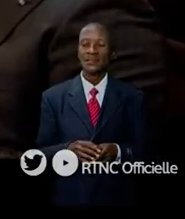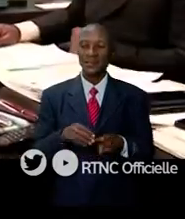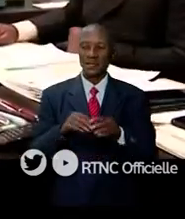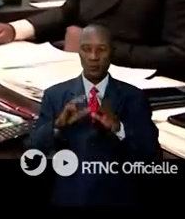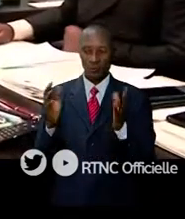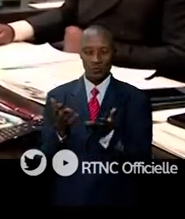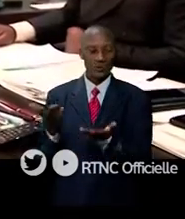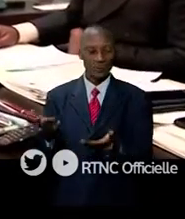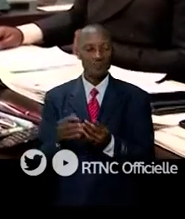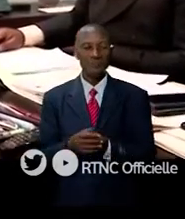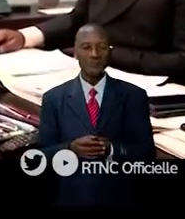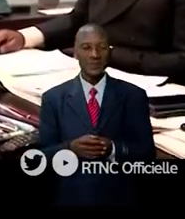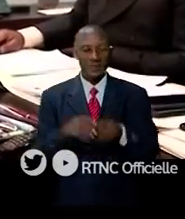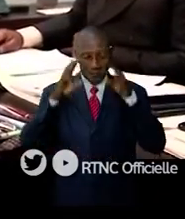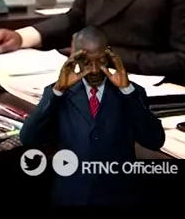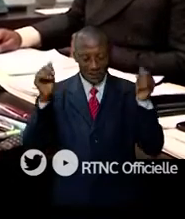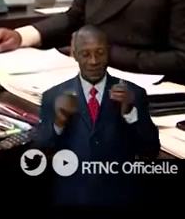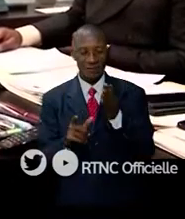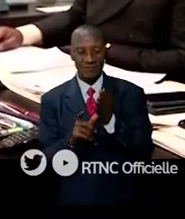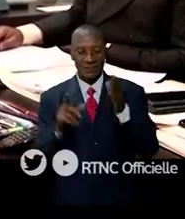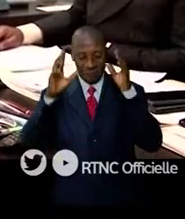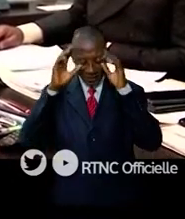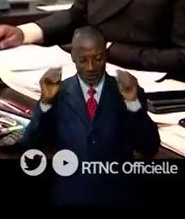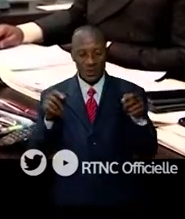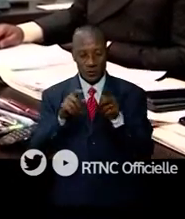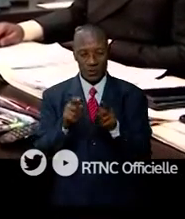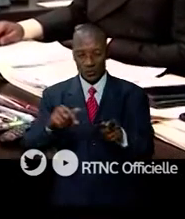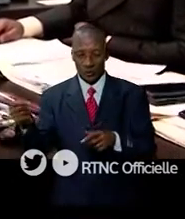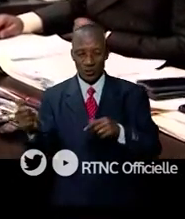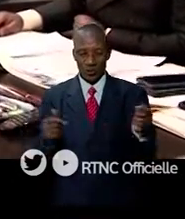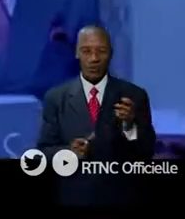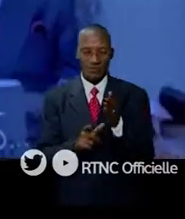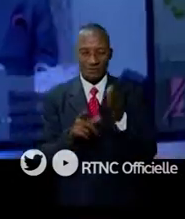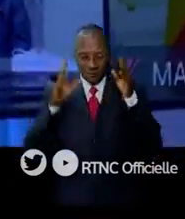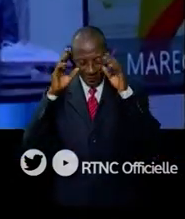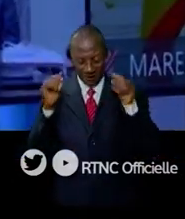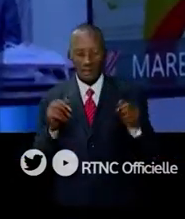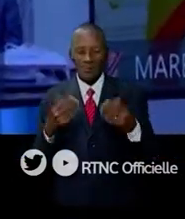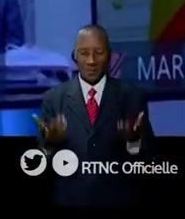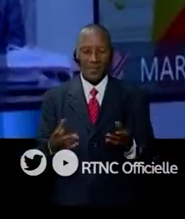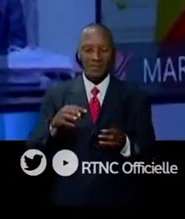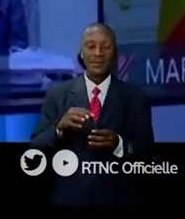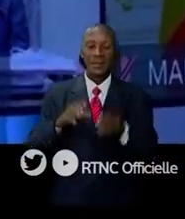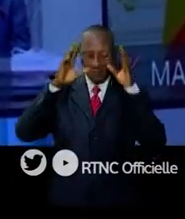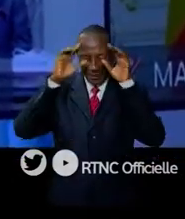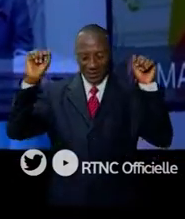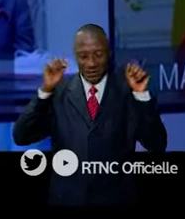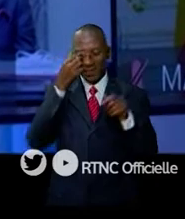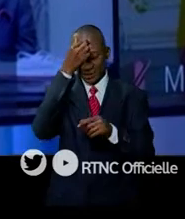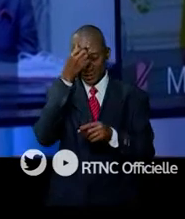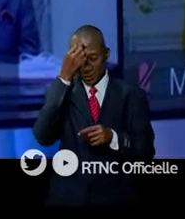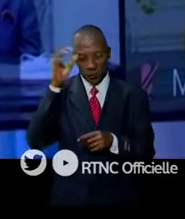le président, le vice-président et les 5 commissaires. Ainsi, le président Denis Sassou Nguesso a été désigné